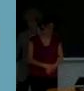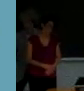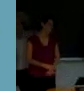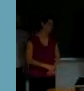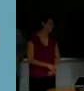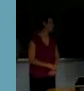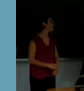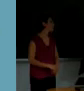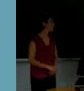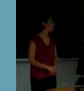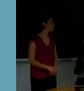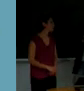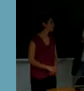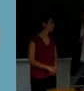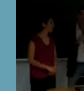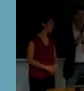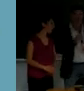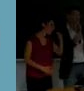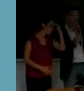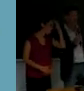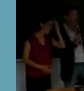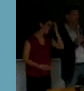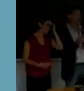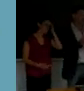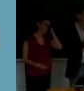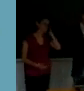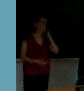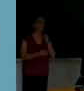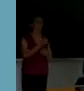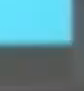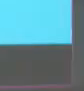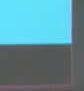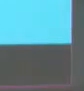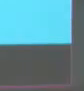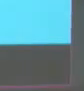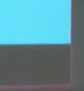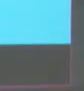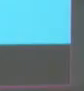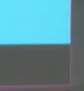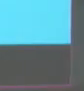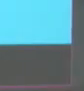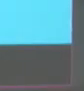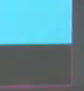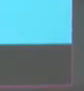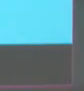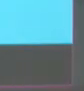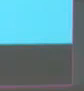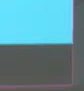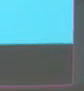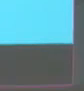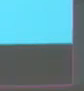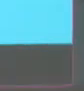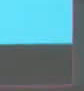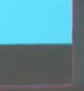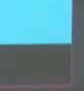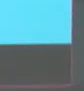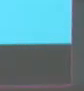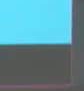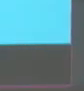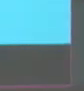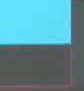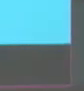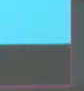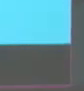Bene, buonasera a tutti anche da parte mia. Io sono Guido, mi occupo di ingegneria meccanica, quindi ecco, siamo ancora nell'ambito